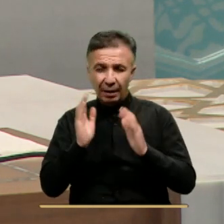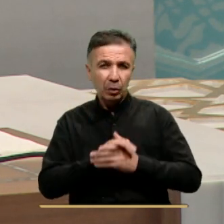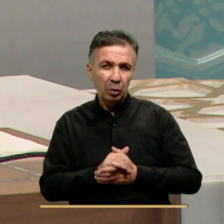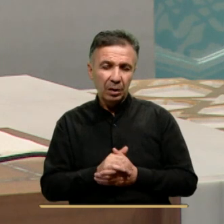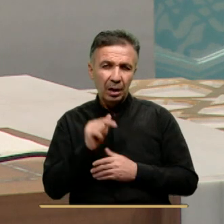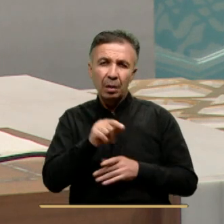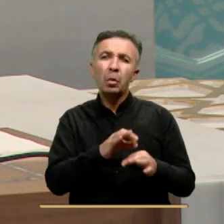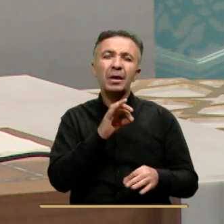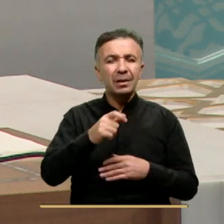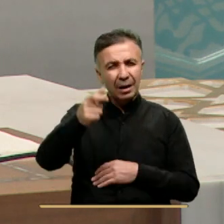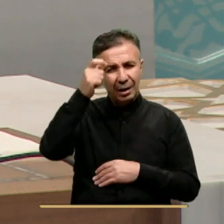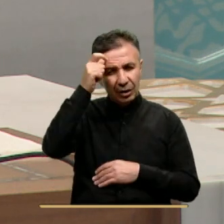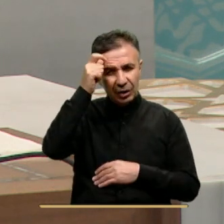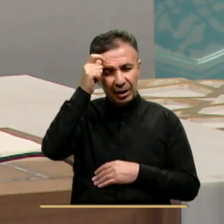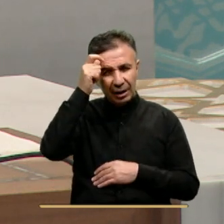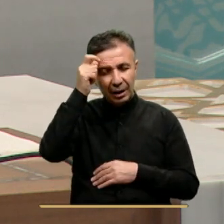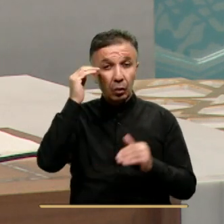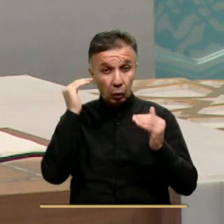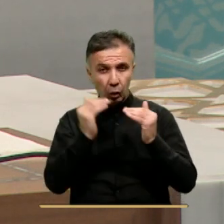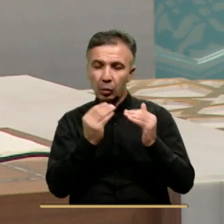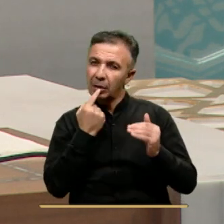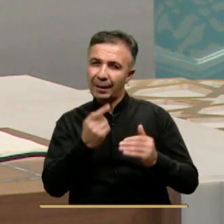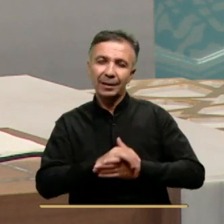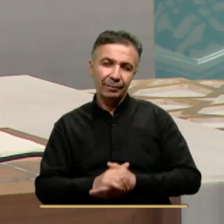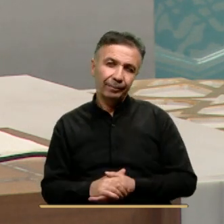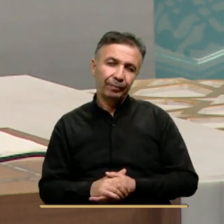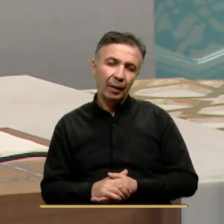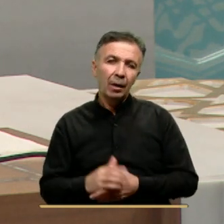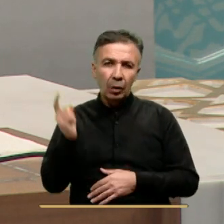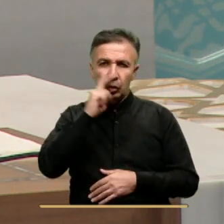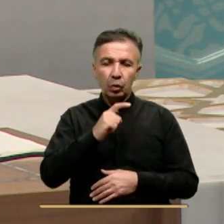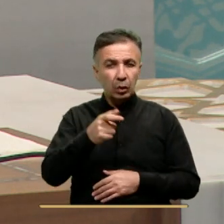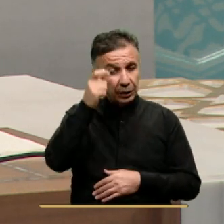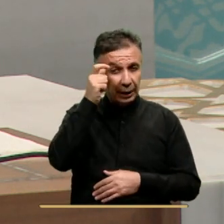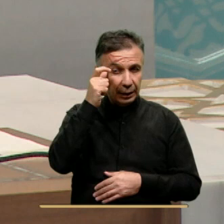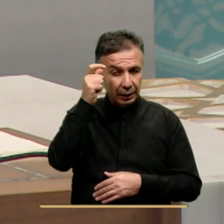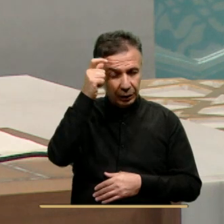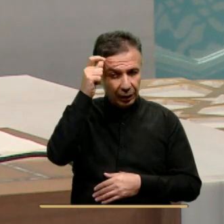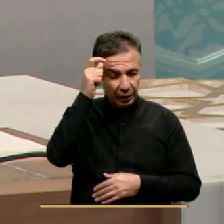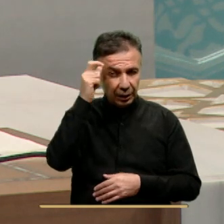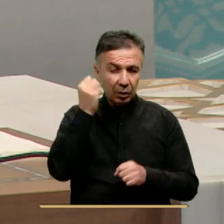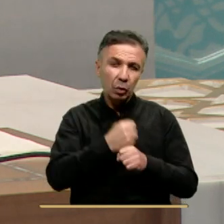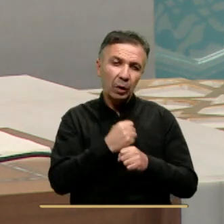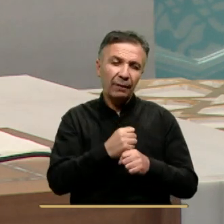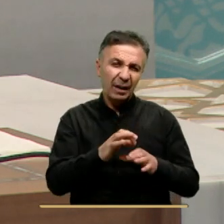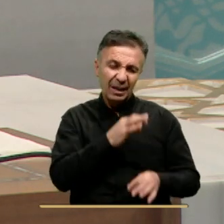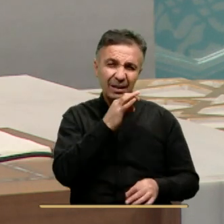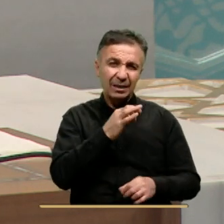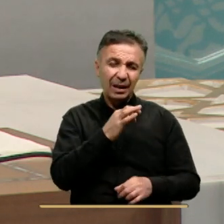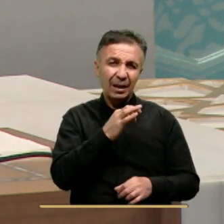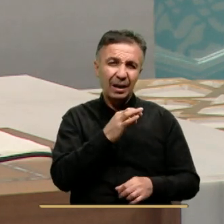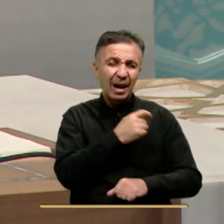insan şeytanın adımlarını takip ediyor demektir Çünkü şeytanın görevi insanı zaten harama